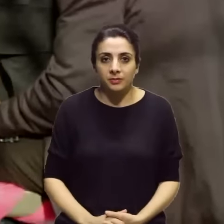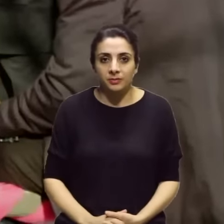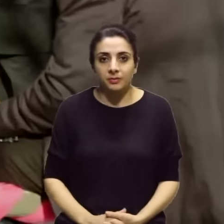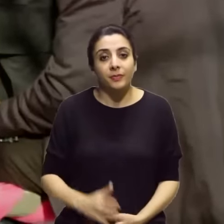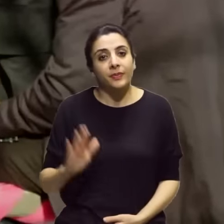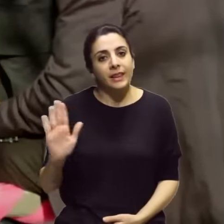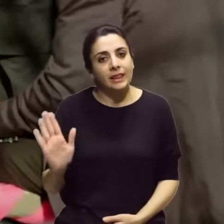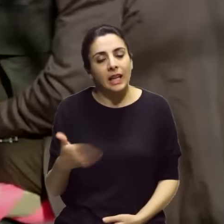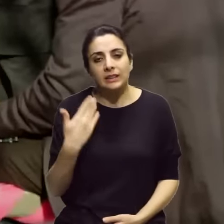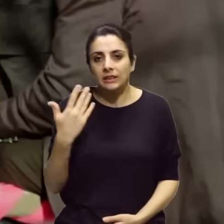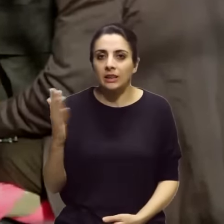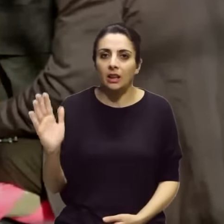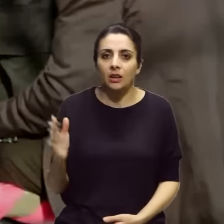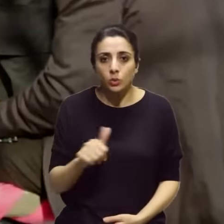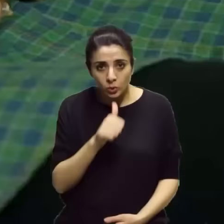Neyse.